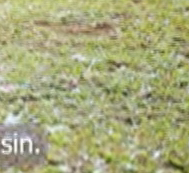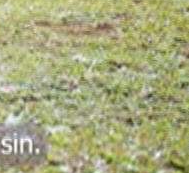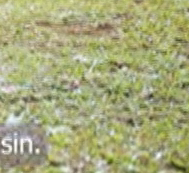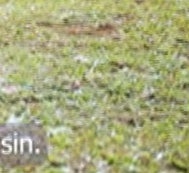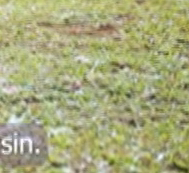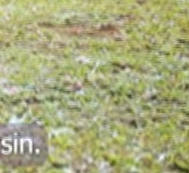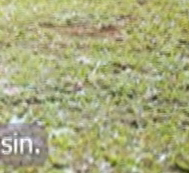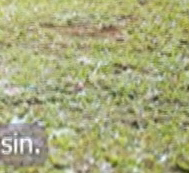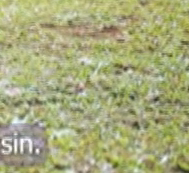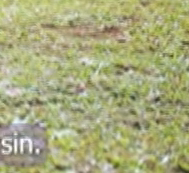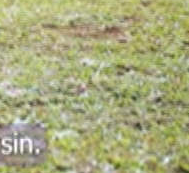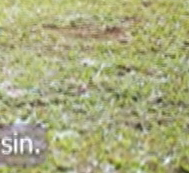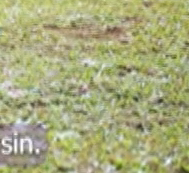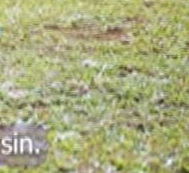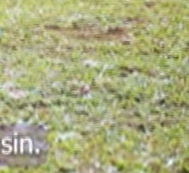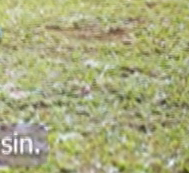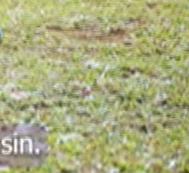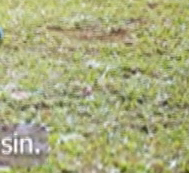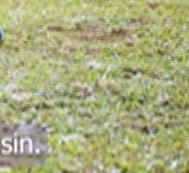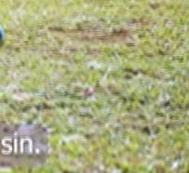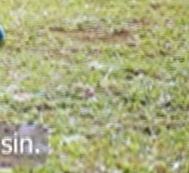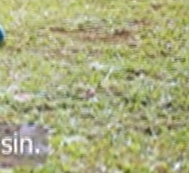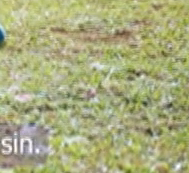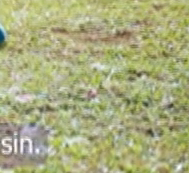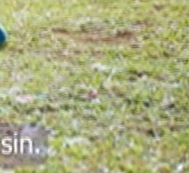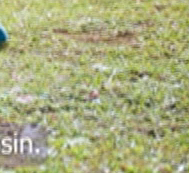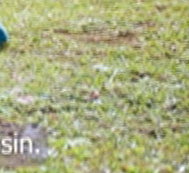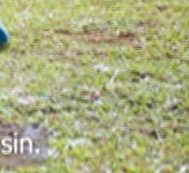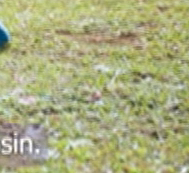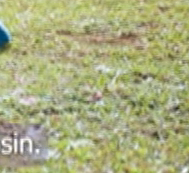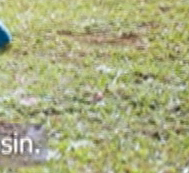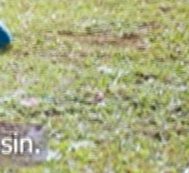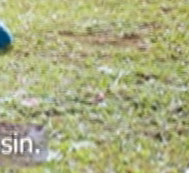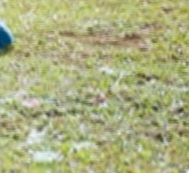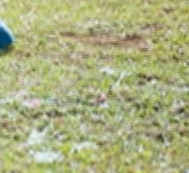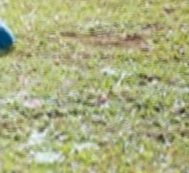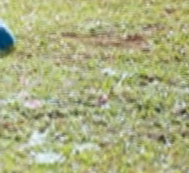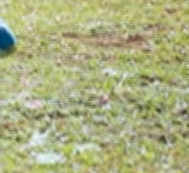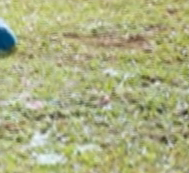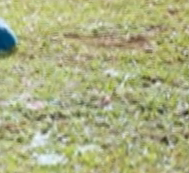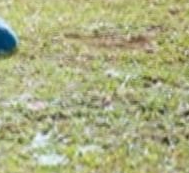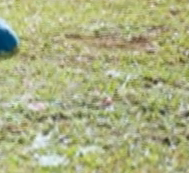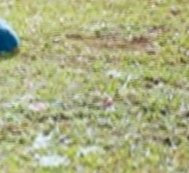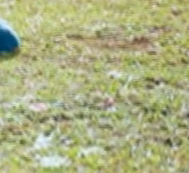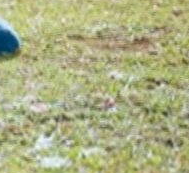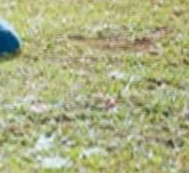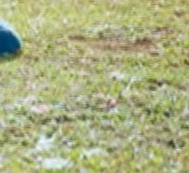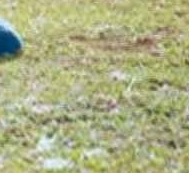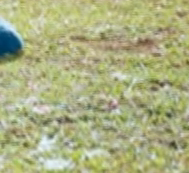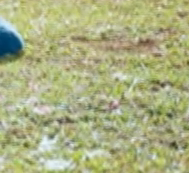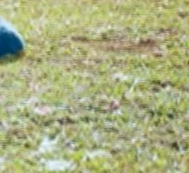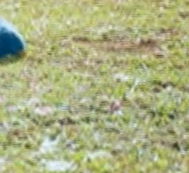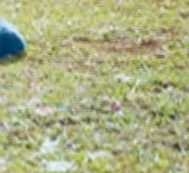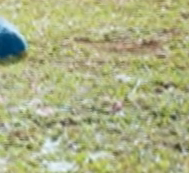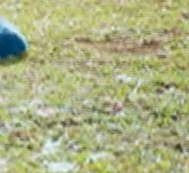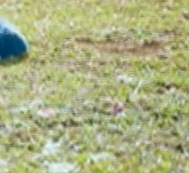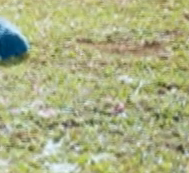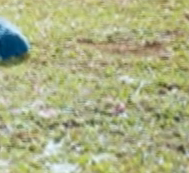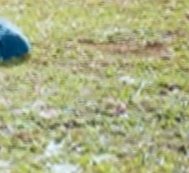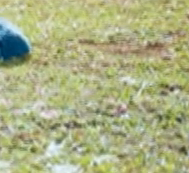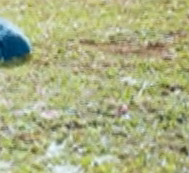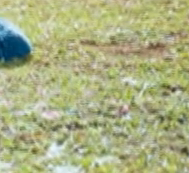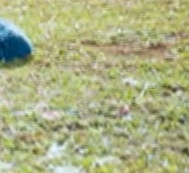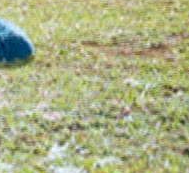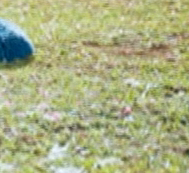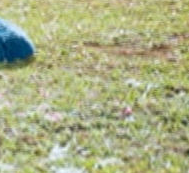Hindi 14 na nagapakyut ko sa iya pero wala ko niya ginapansin. Kay that time ang good, naghimo kog covenant kay Lord